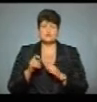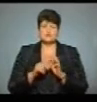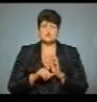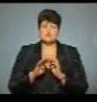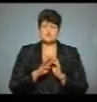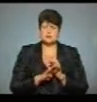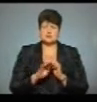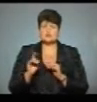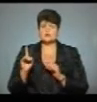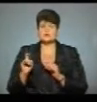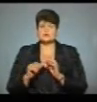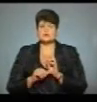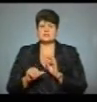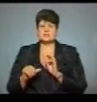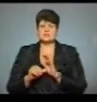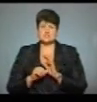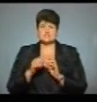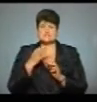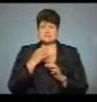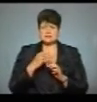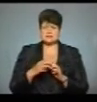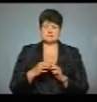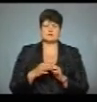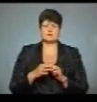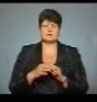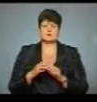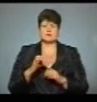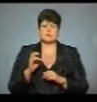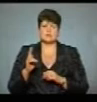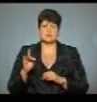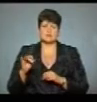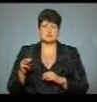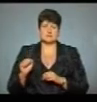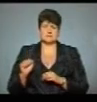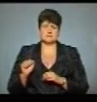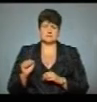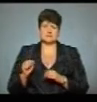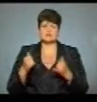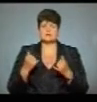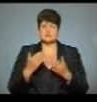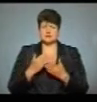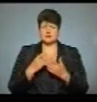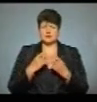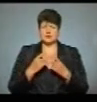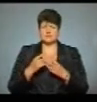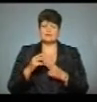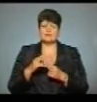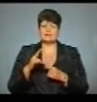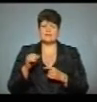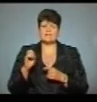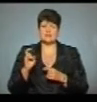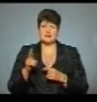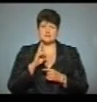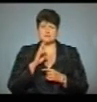164 і 166, розповів речник Нацполіції області Сергій Крета. Йде мова про ДВК з Кременецького району,